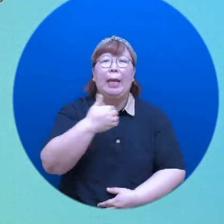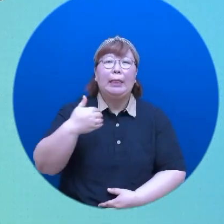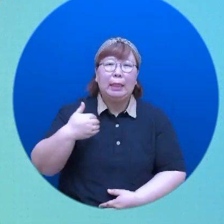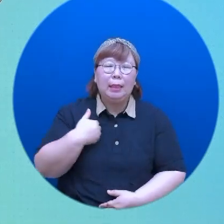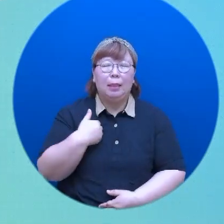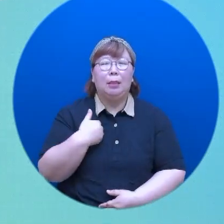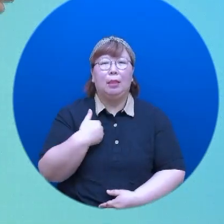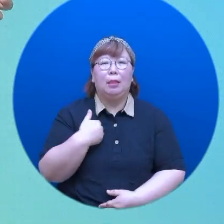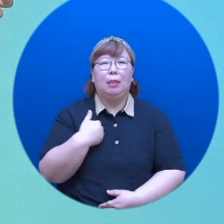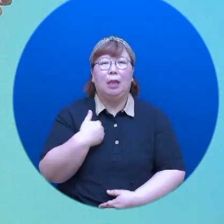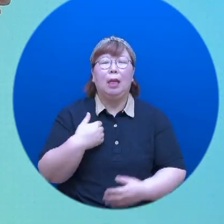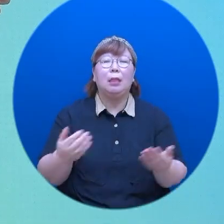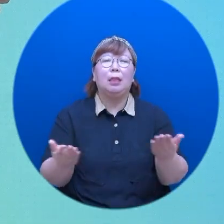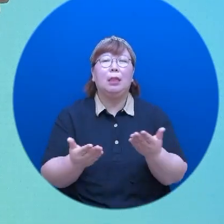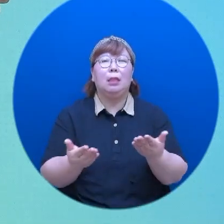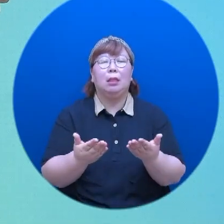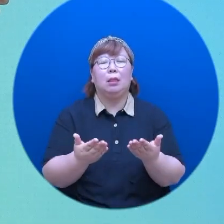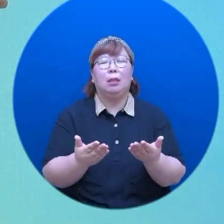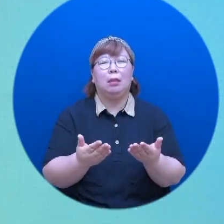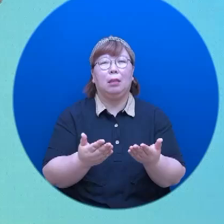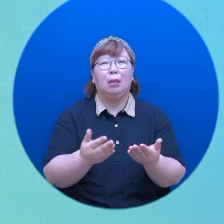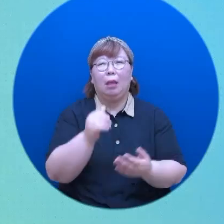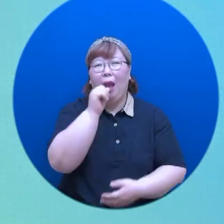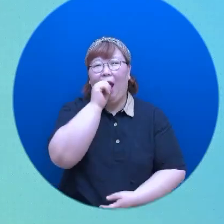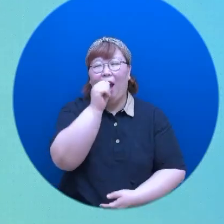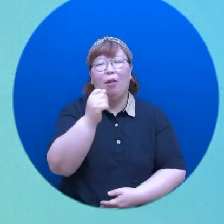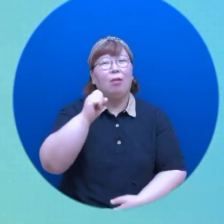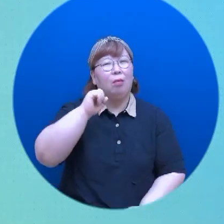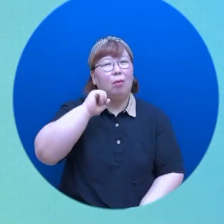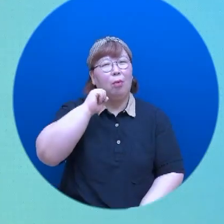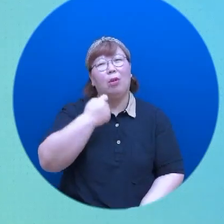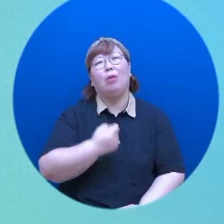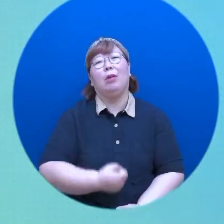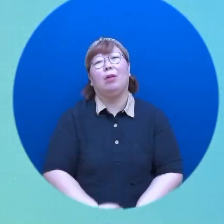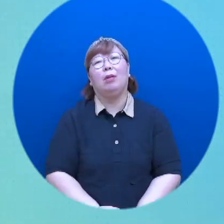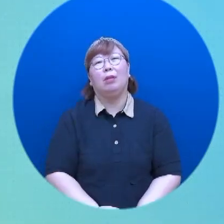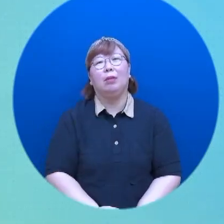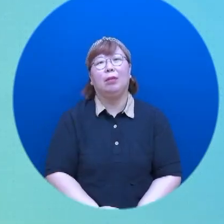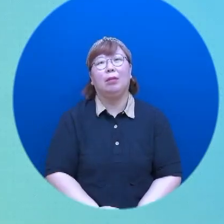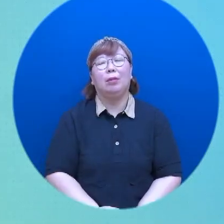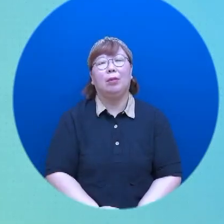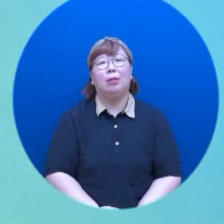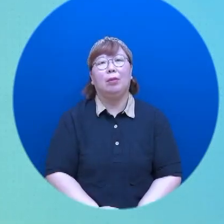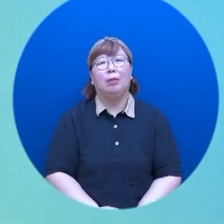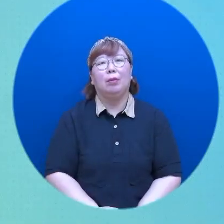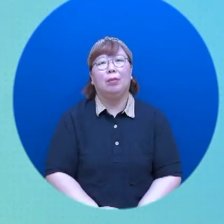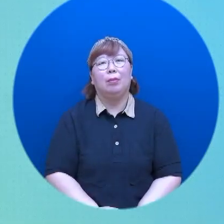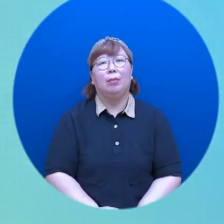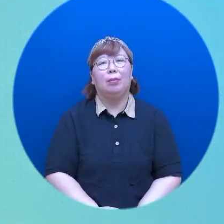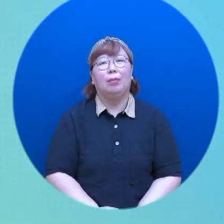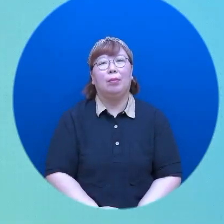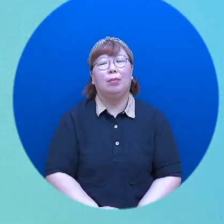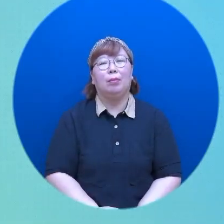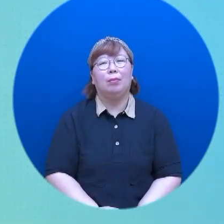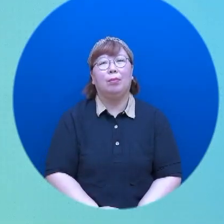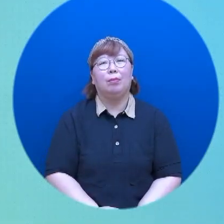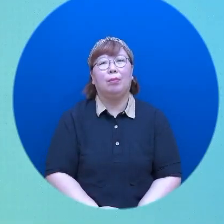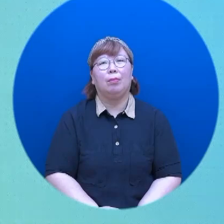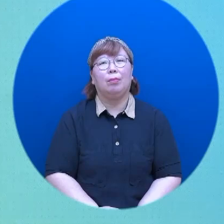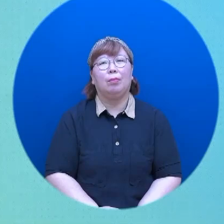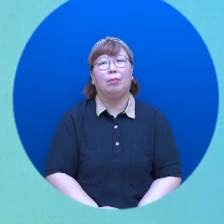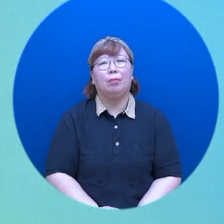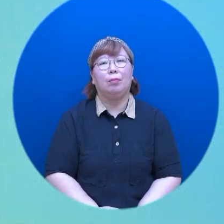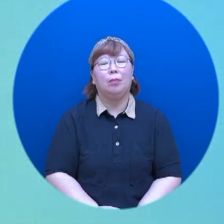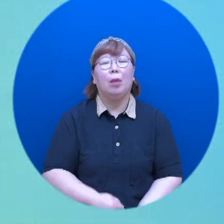것은 결코 쉽지가 않습니다. 만만하지가 않아요. 그렇다면 어떻게 우리는 우리의